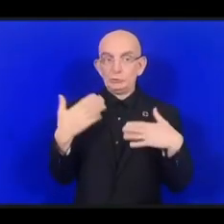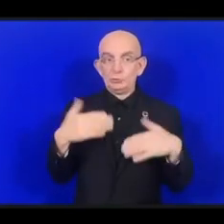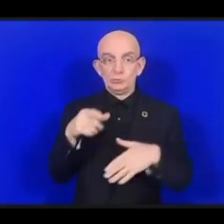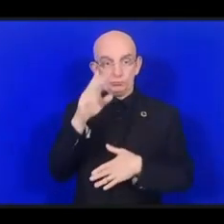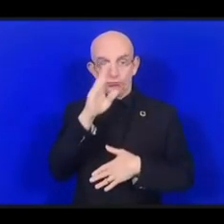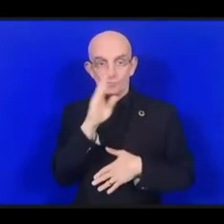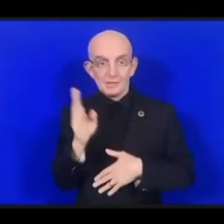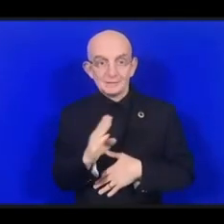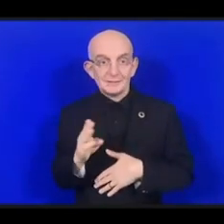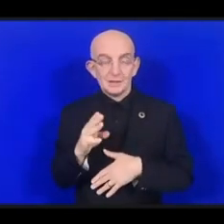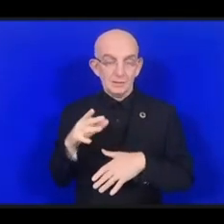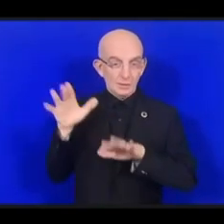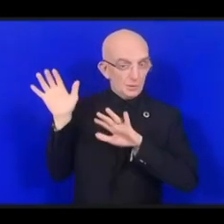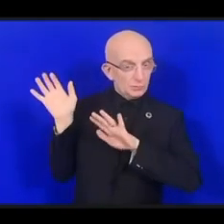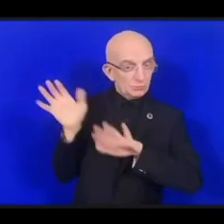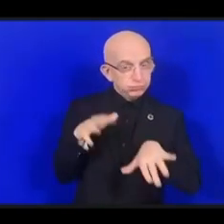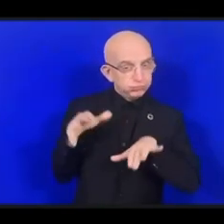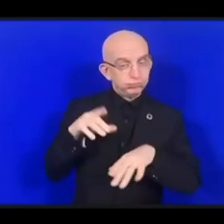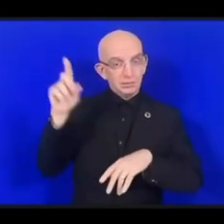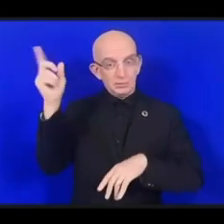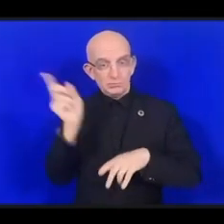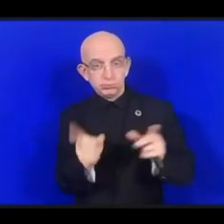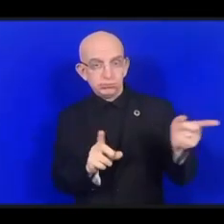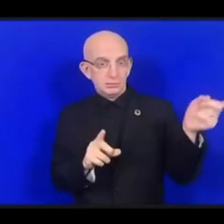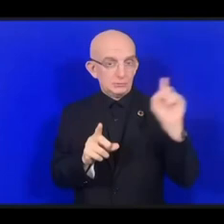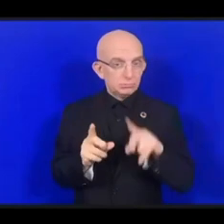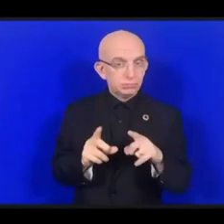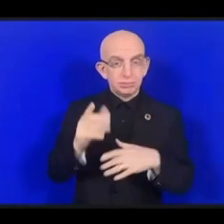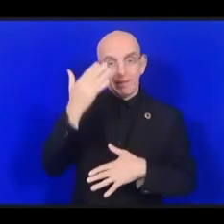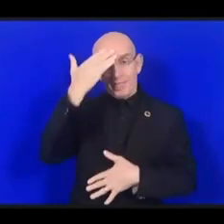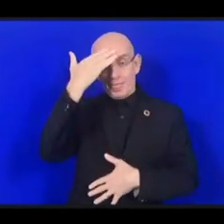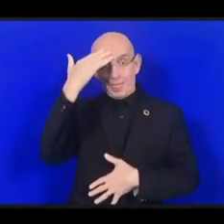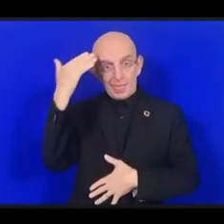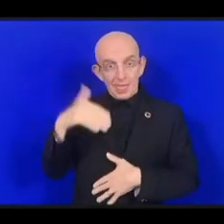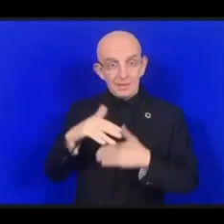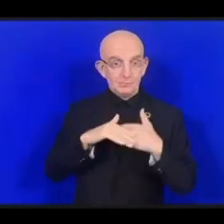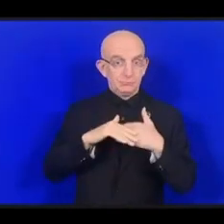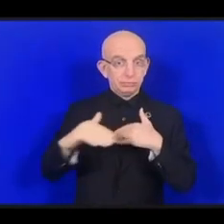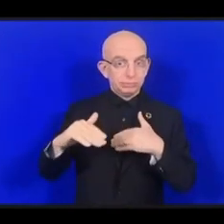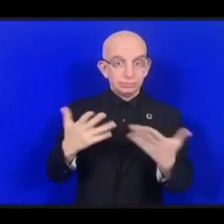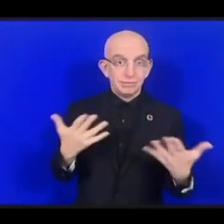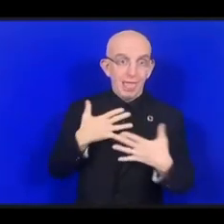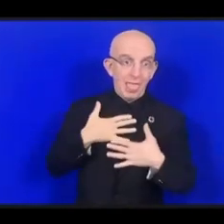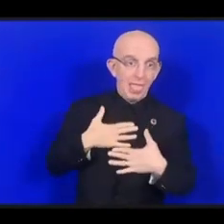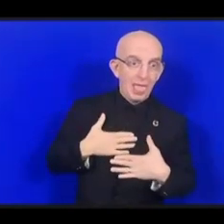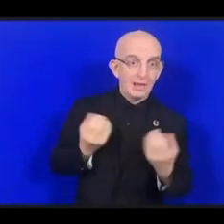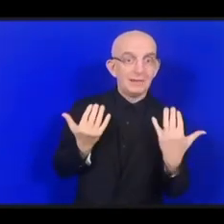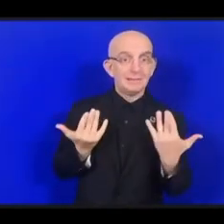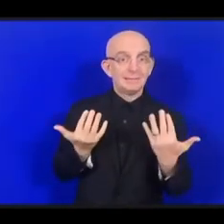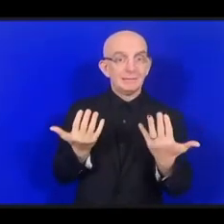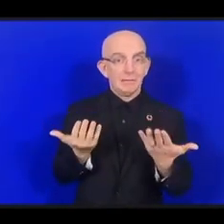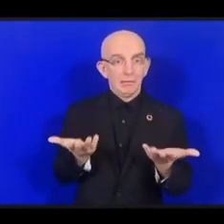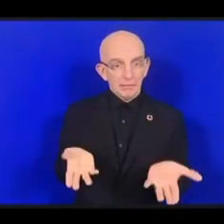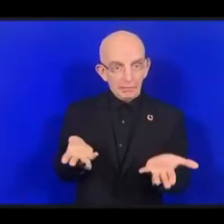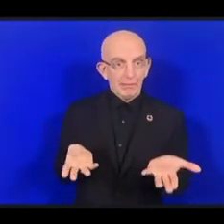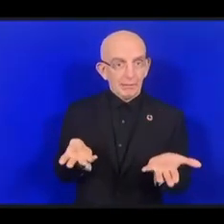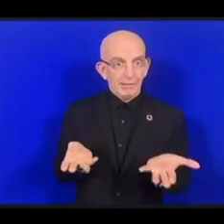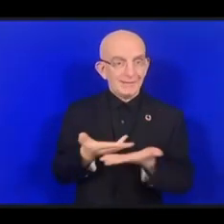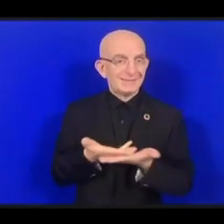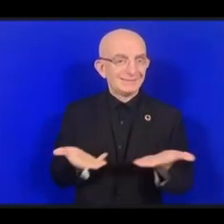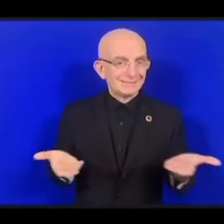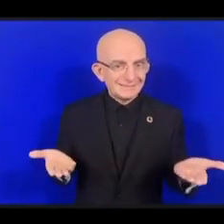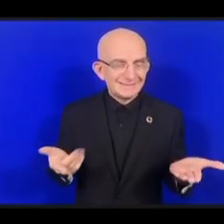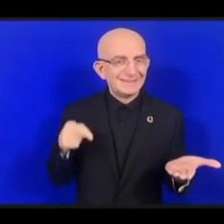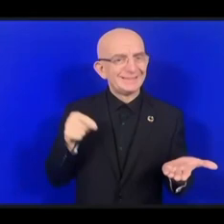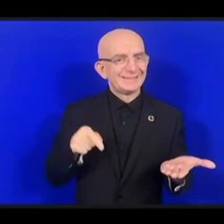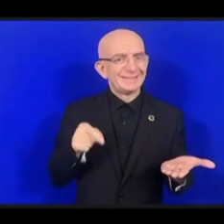而任何的网上的虚拟呢，都不能够帮助我们去解决